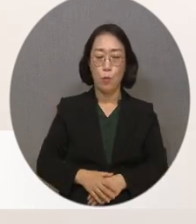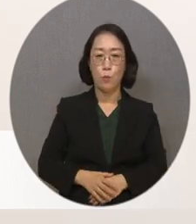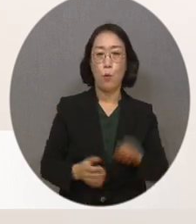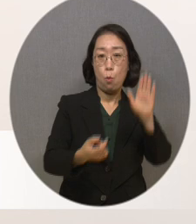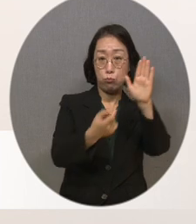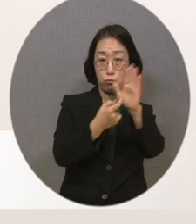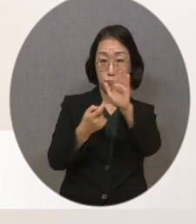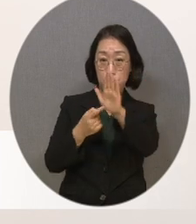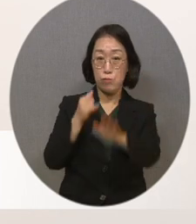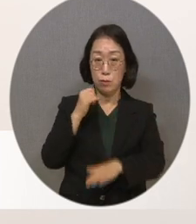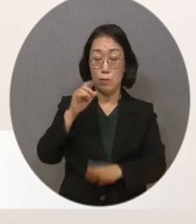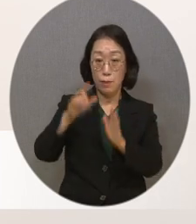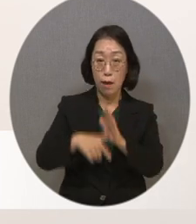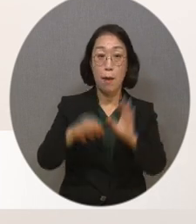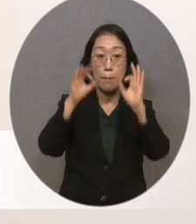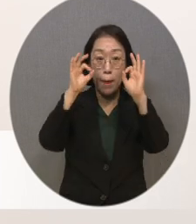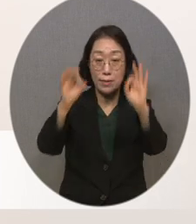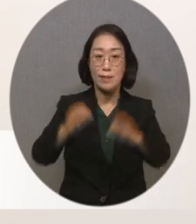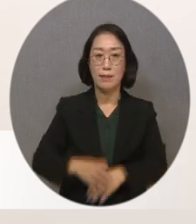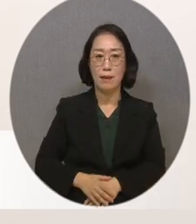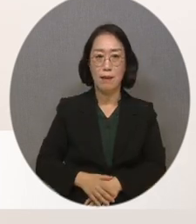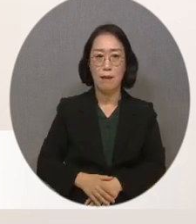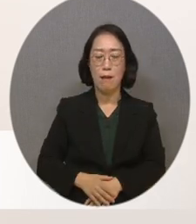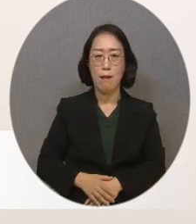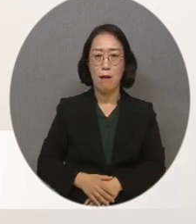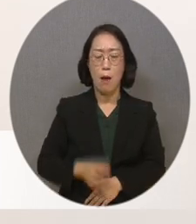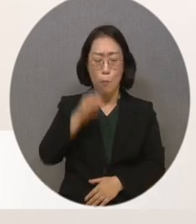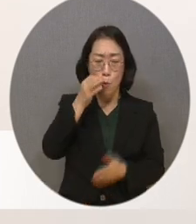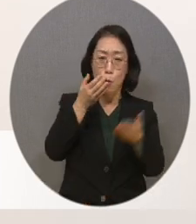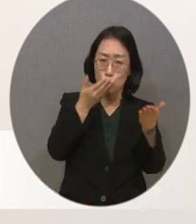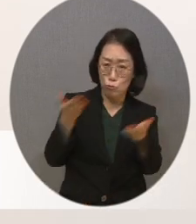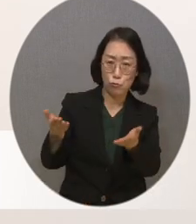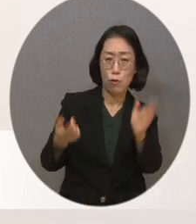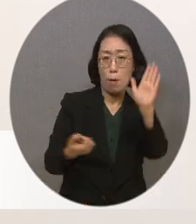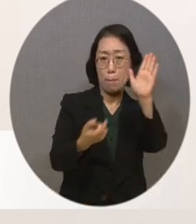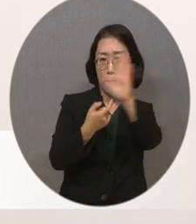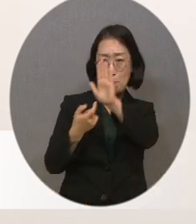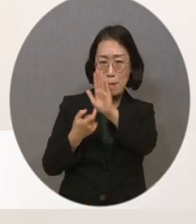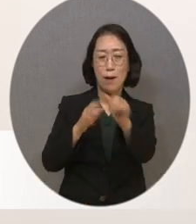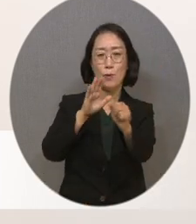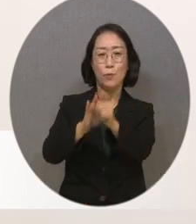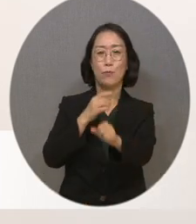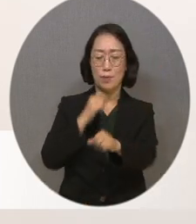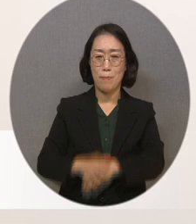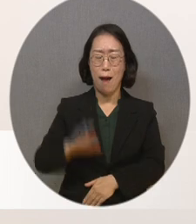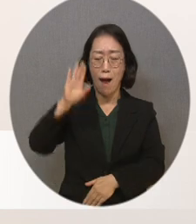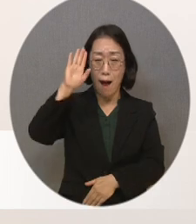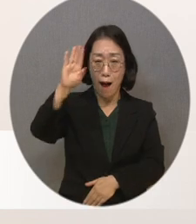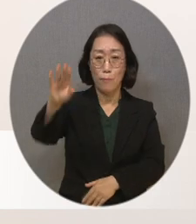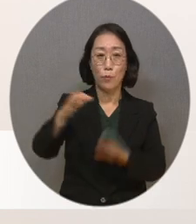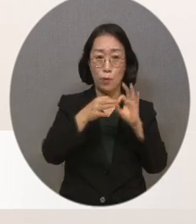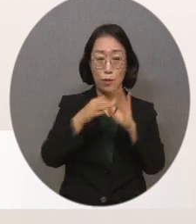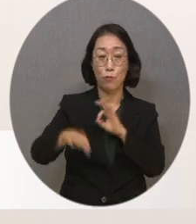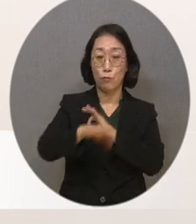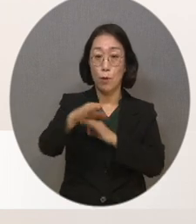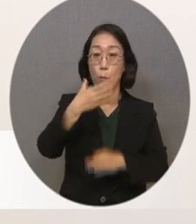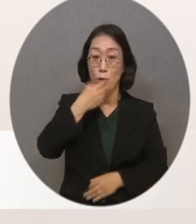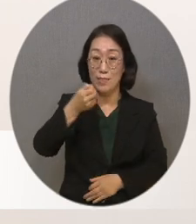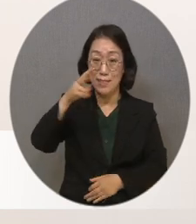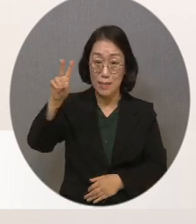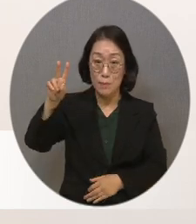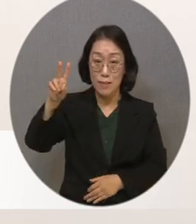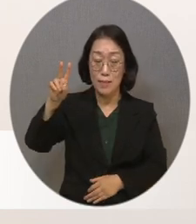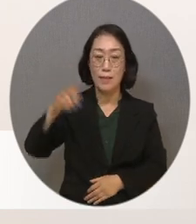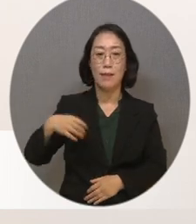하시고 이런 것들을 봤을 때 굉장히 조명을 해줘야 되지 않겠느냐. 앞으로도 꾸준하게 저희 복지팀